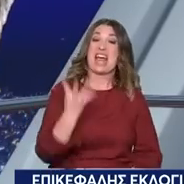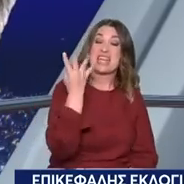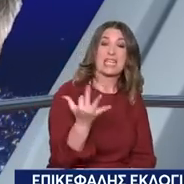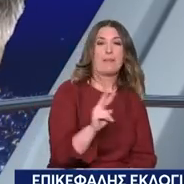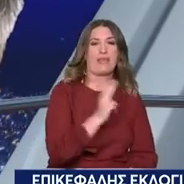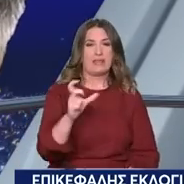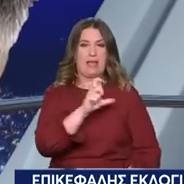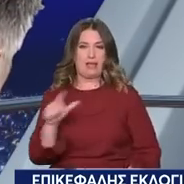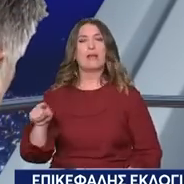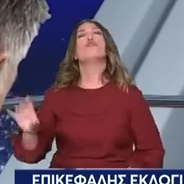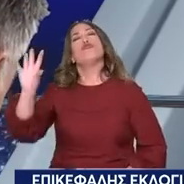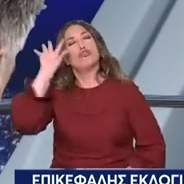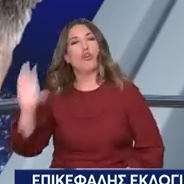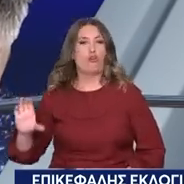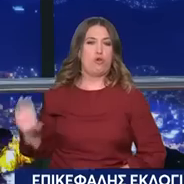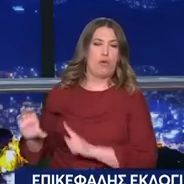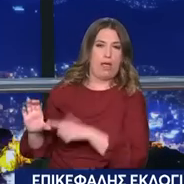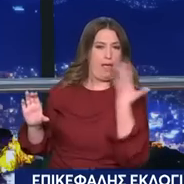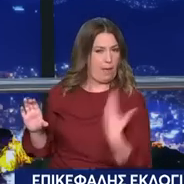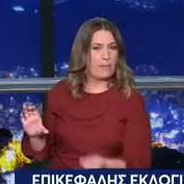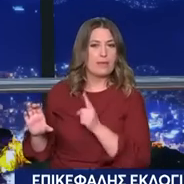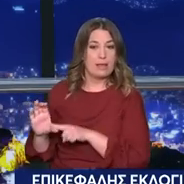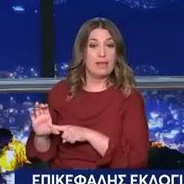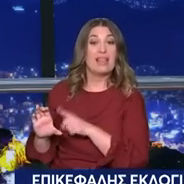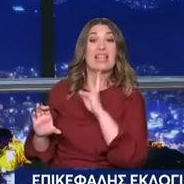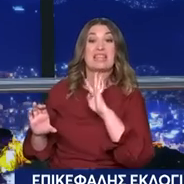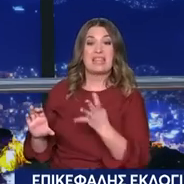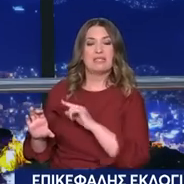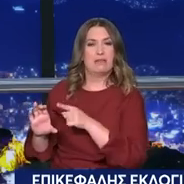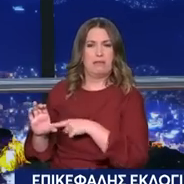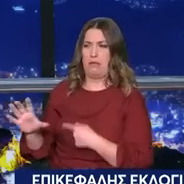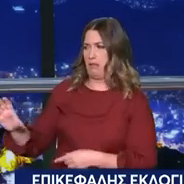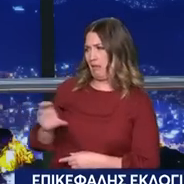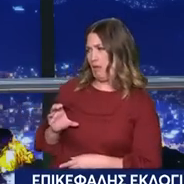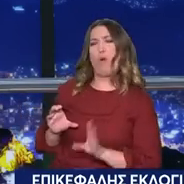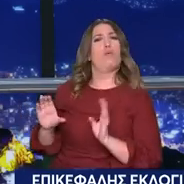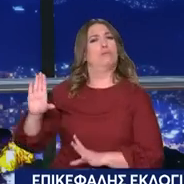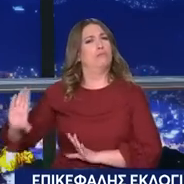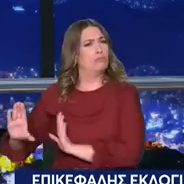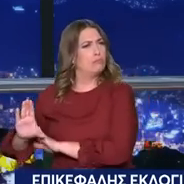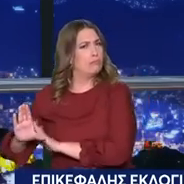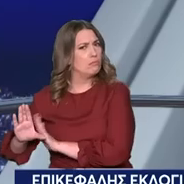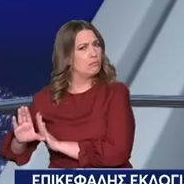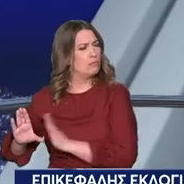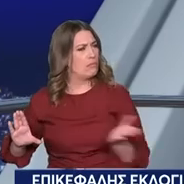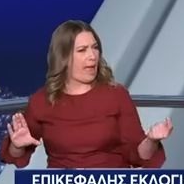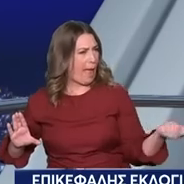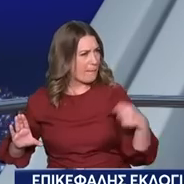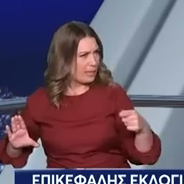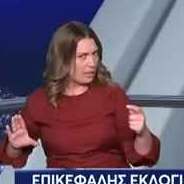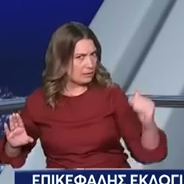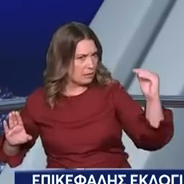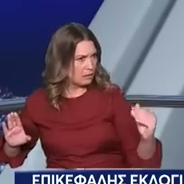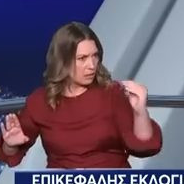υπάρχει υπέρβαση του στόχου αυτή τη στιγμή. Εμείς προφανώς τα χρήματα αυτά δεν θα τα εισπράταμε και θα περιμέναμε από τις επιχειρήσεις να μειώσουν